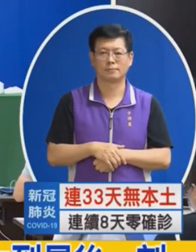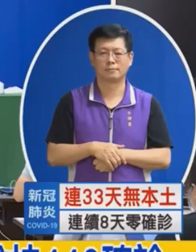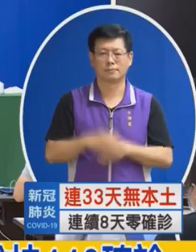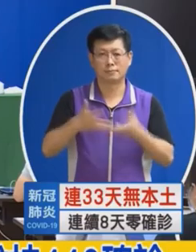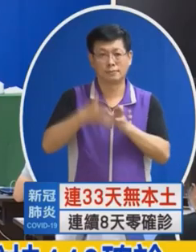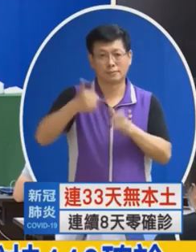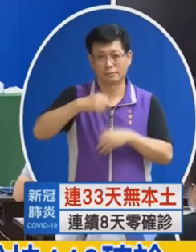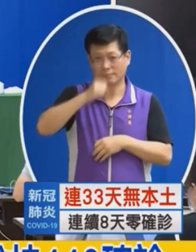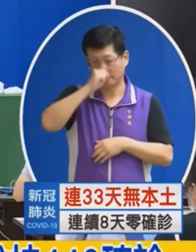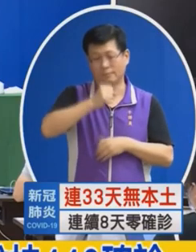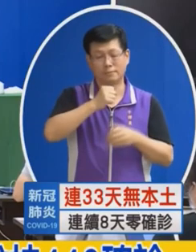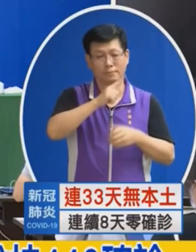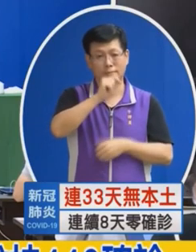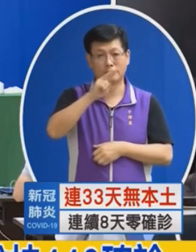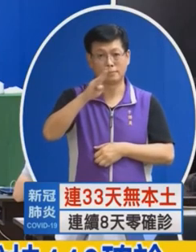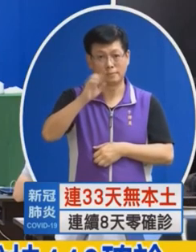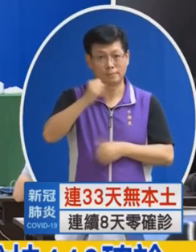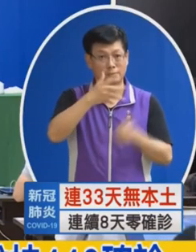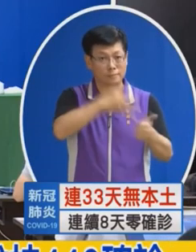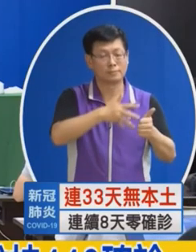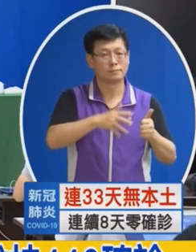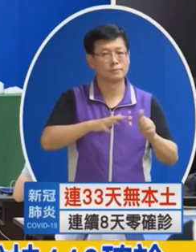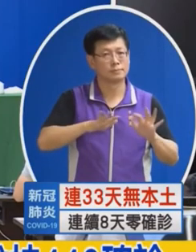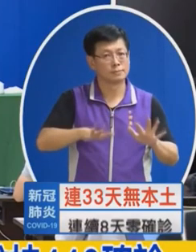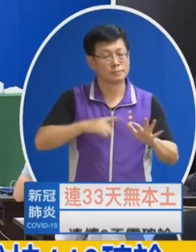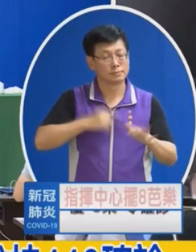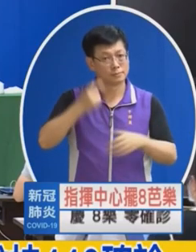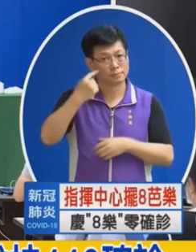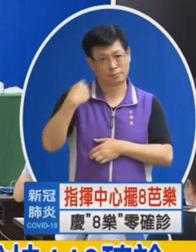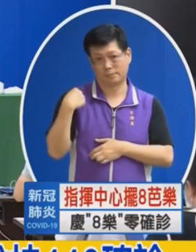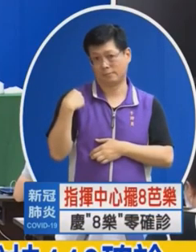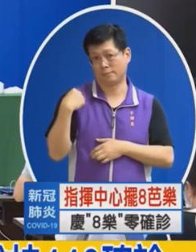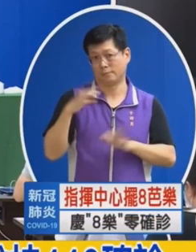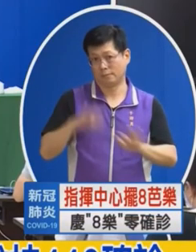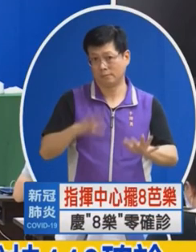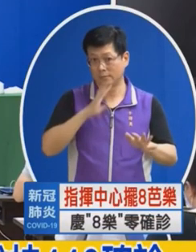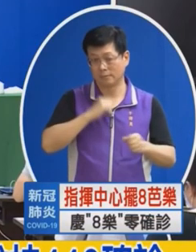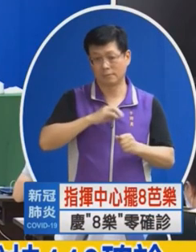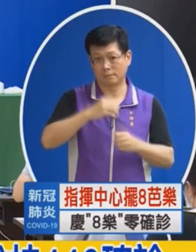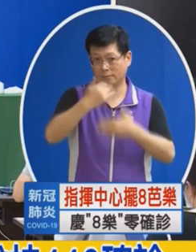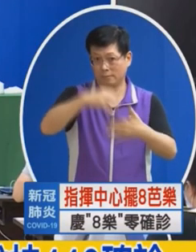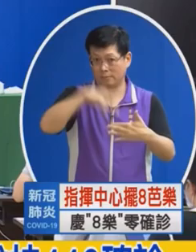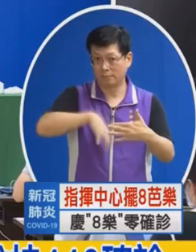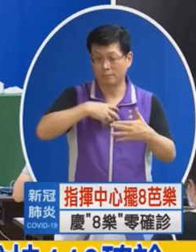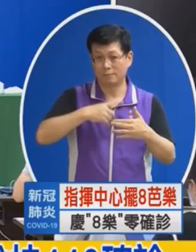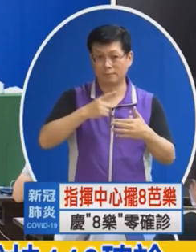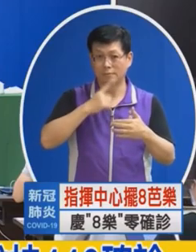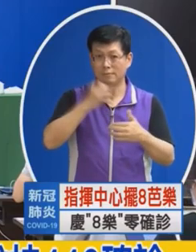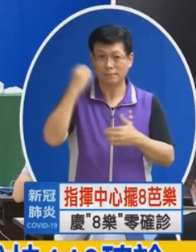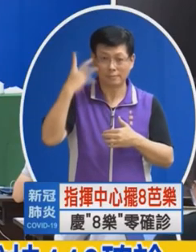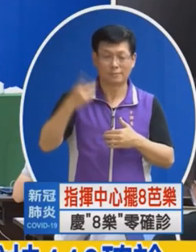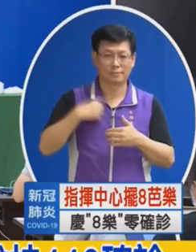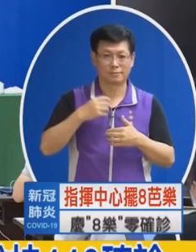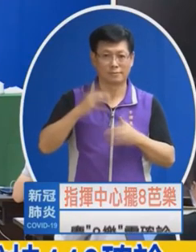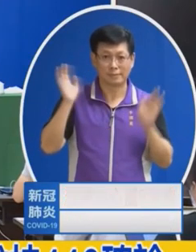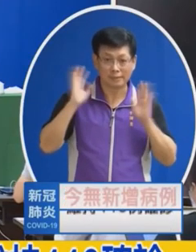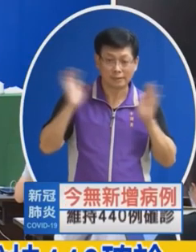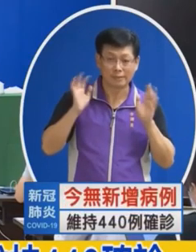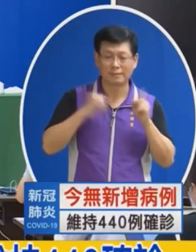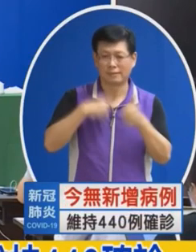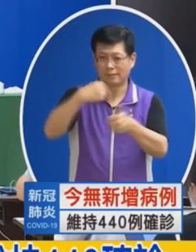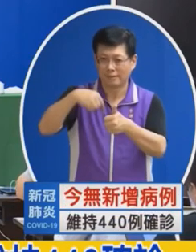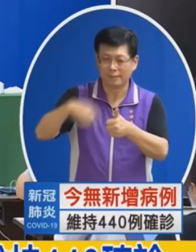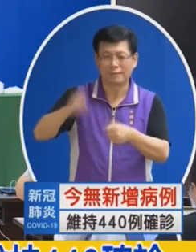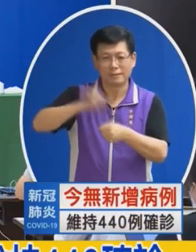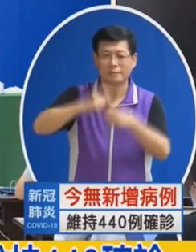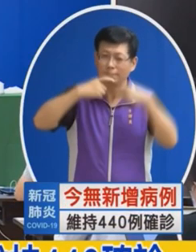部长好，听 VBS 请教。部长，我们在这两天，昨天我们的那个防疫影片有新增了很可爱的儿童版，就是教小